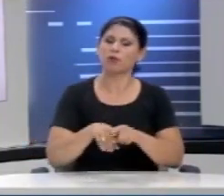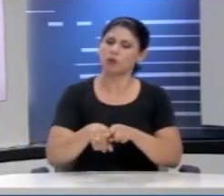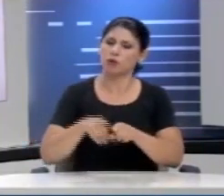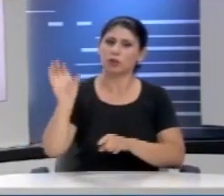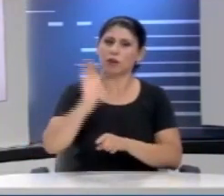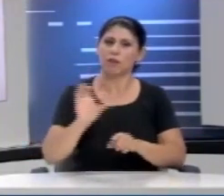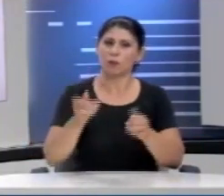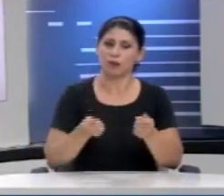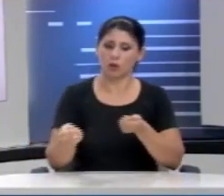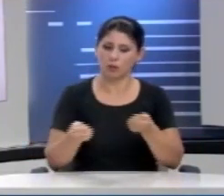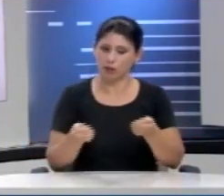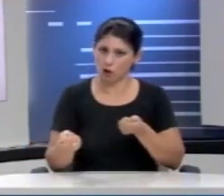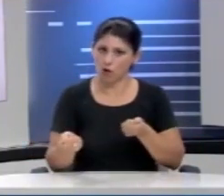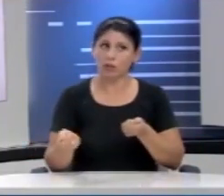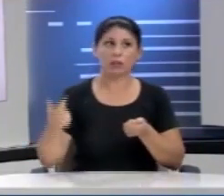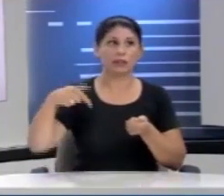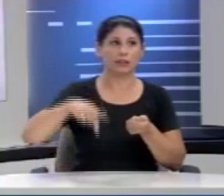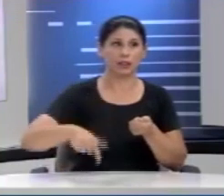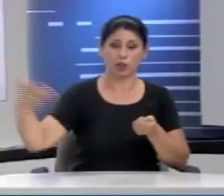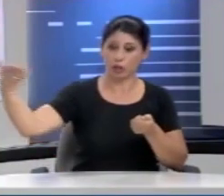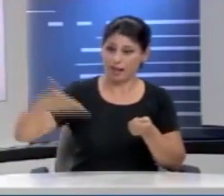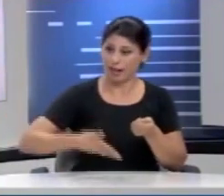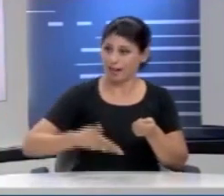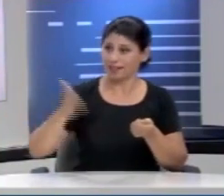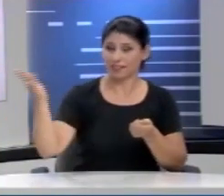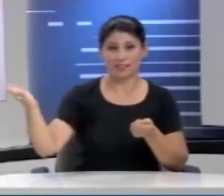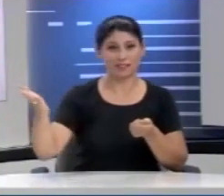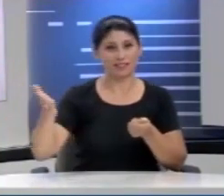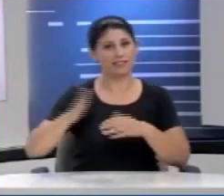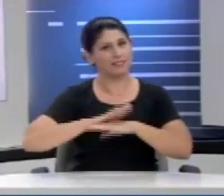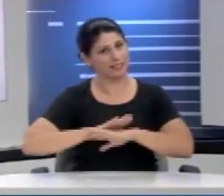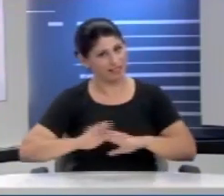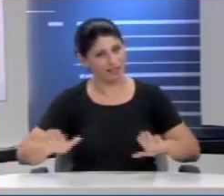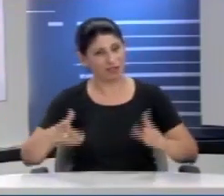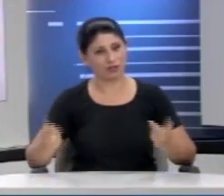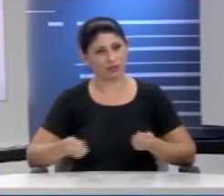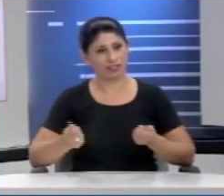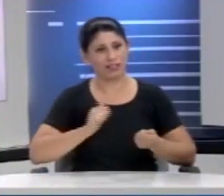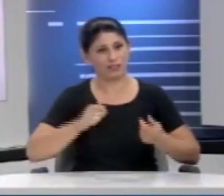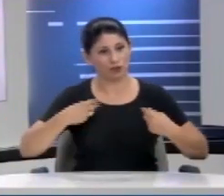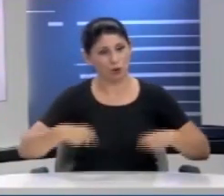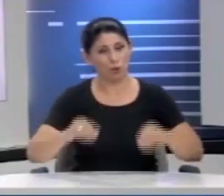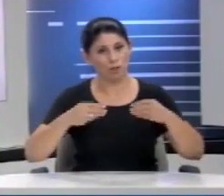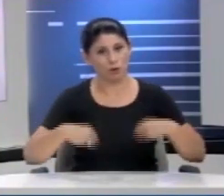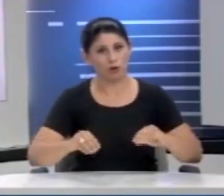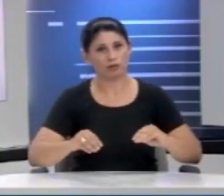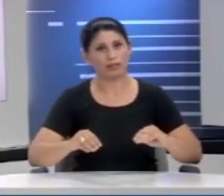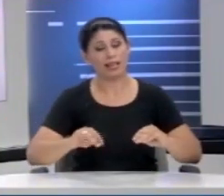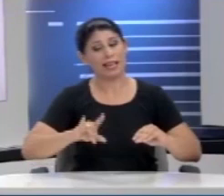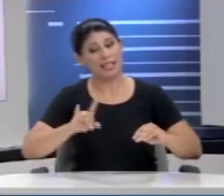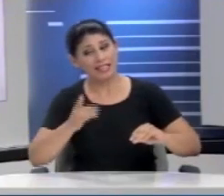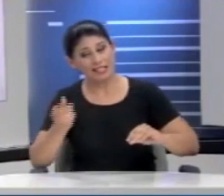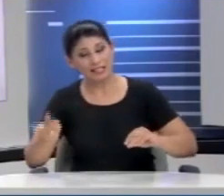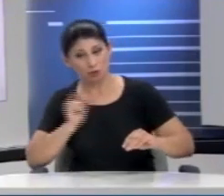σχετικών ευρωπαϊκών οδηγιών και τώρα έρχεστε εσείς να ολοκληρώσετε το έργο ιδιωτικοποιώντας είτε τις